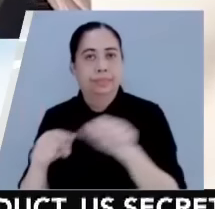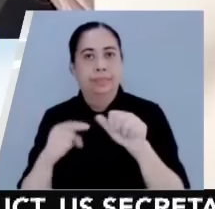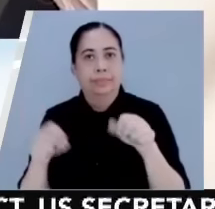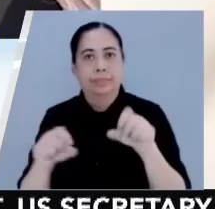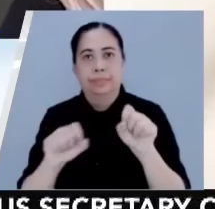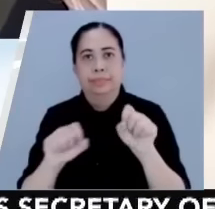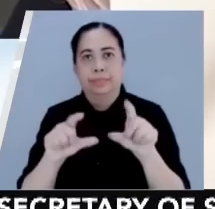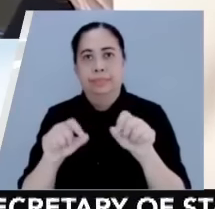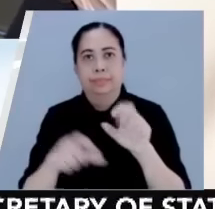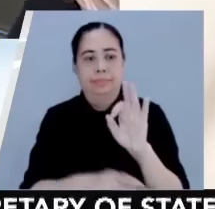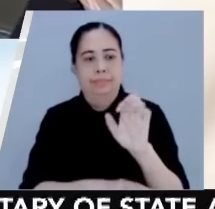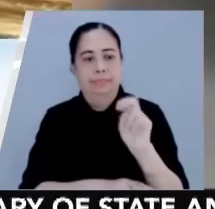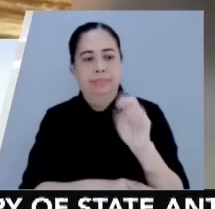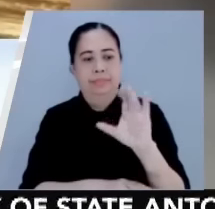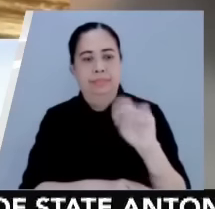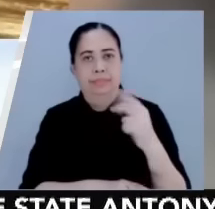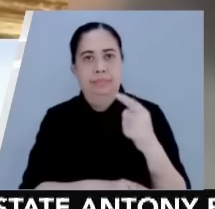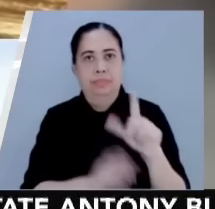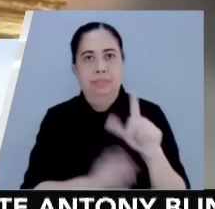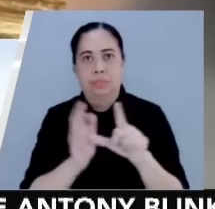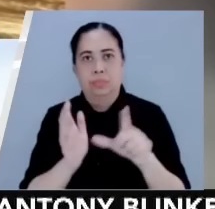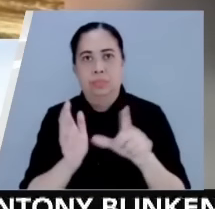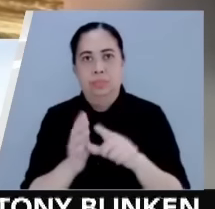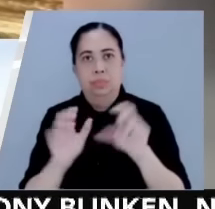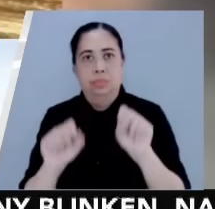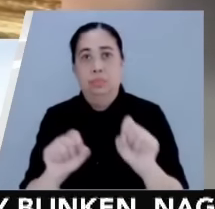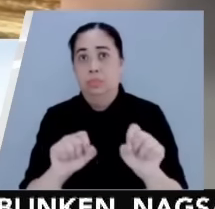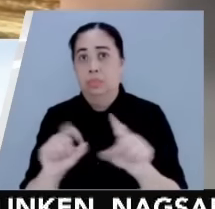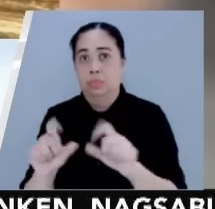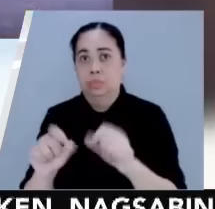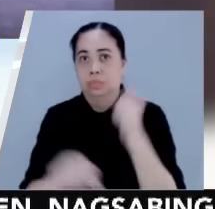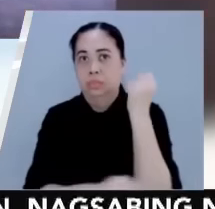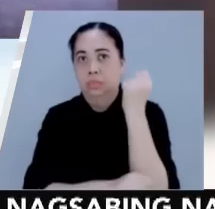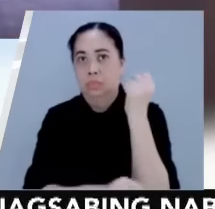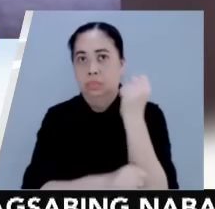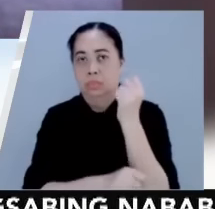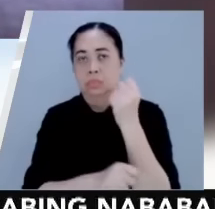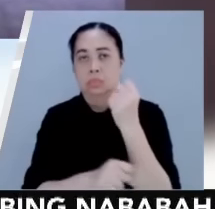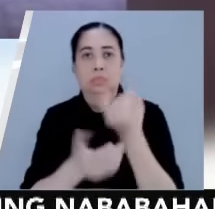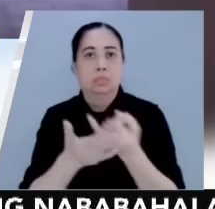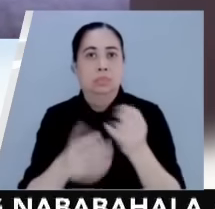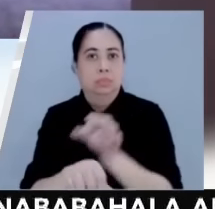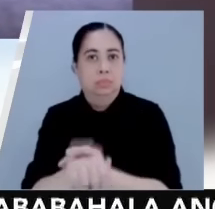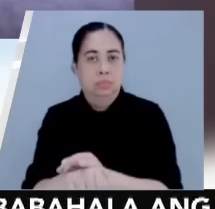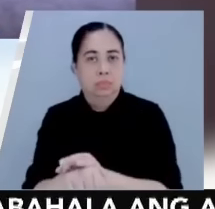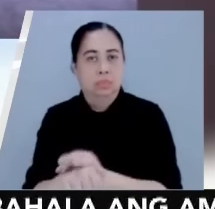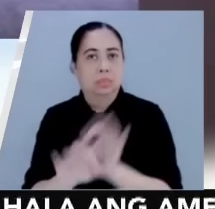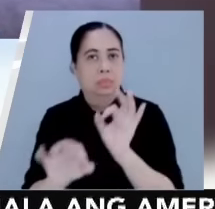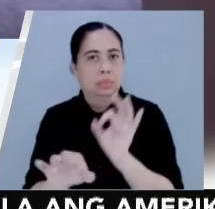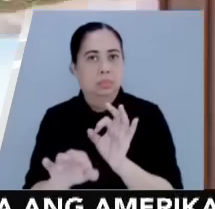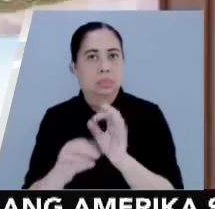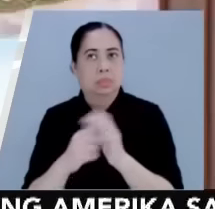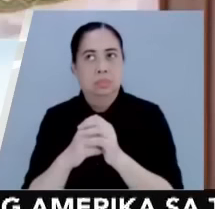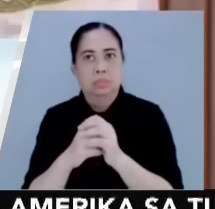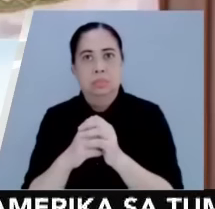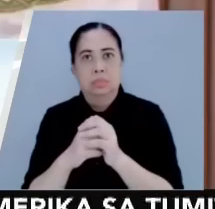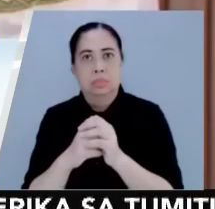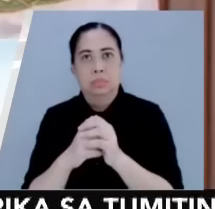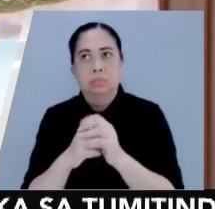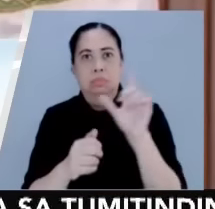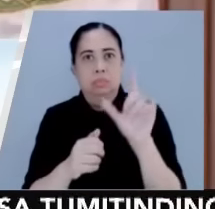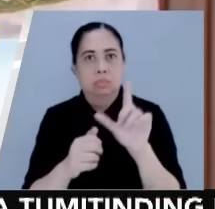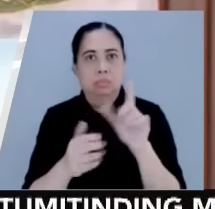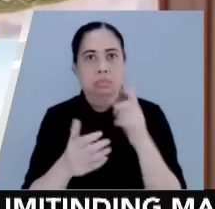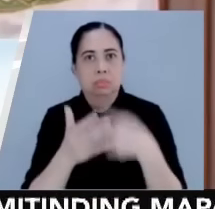nahuli natin sila na currently na nagbebenta ng nakaw na mga items. Pagka medyo mababa yan sa normal price, magtaka na po